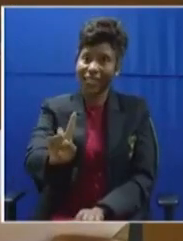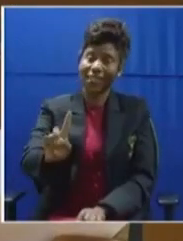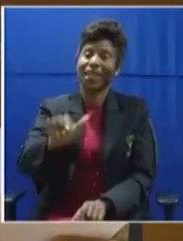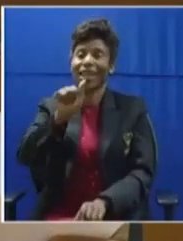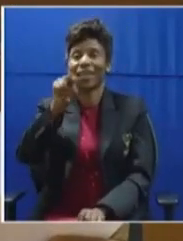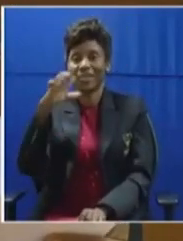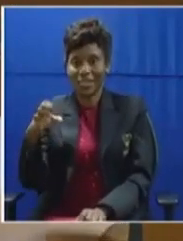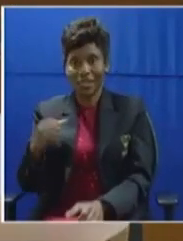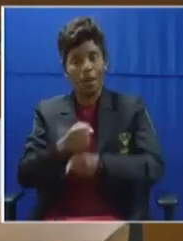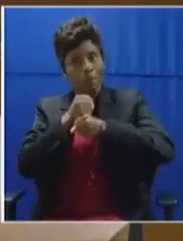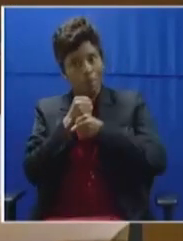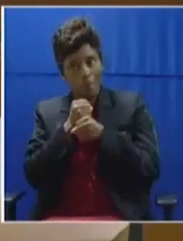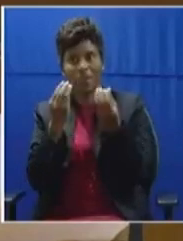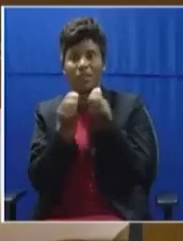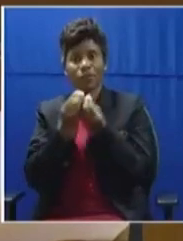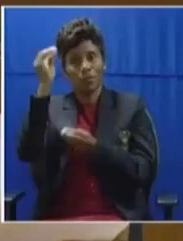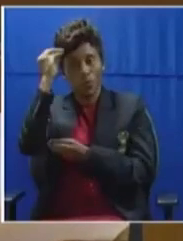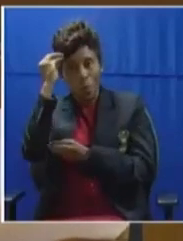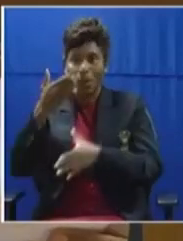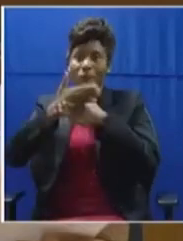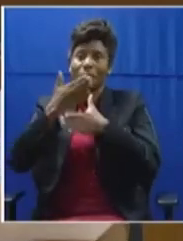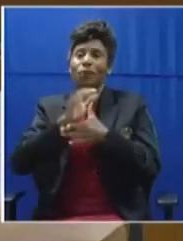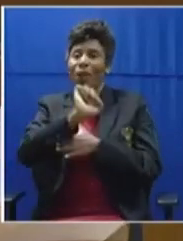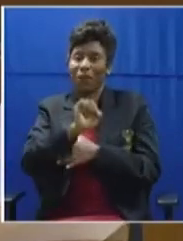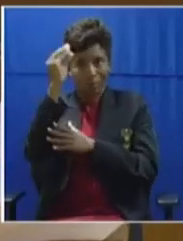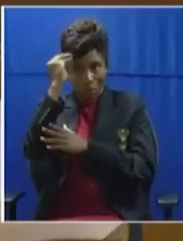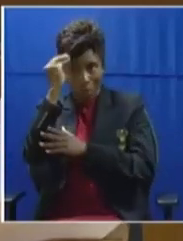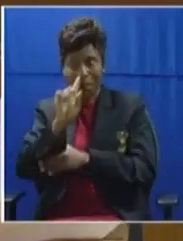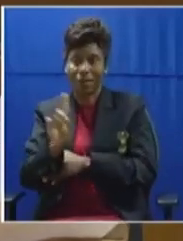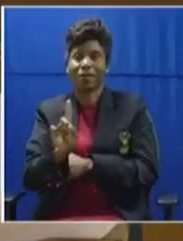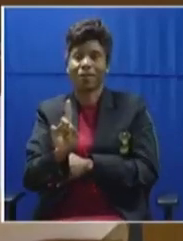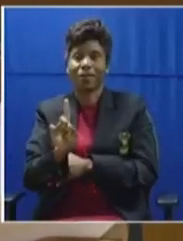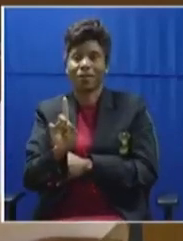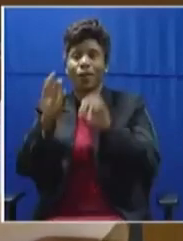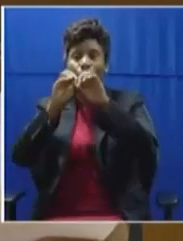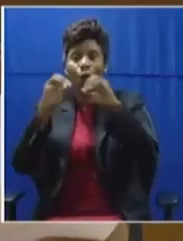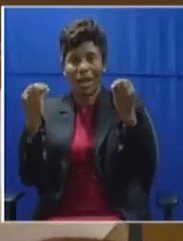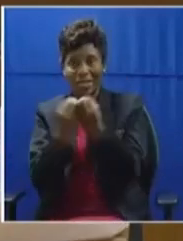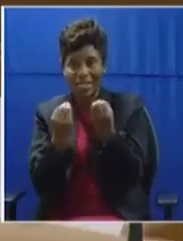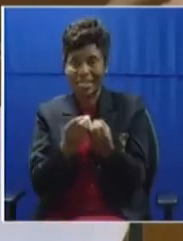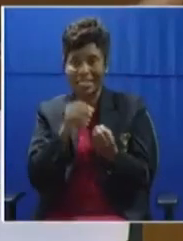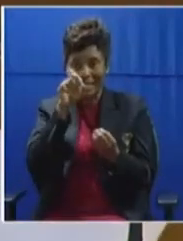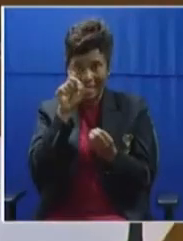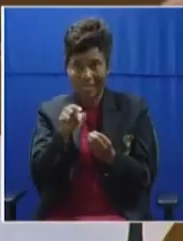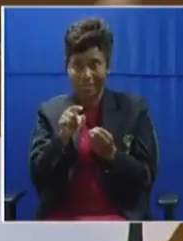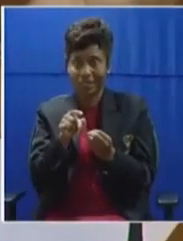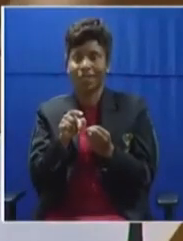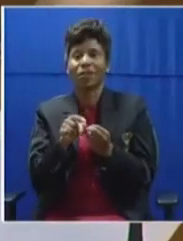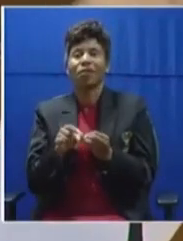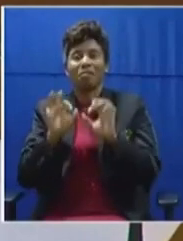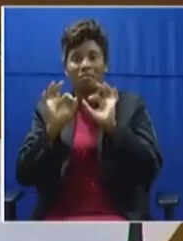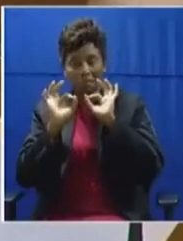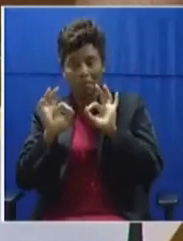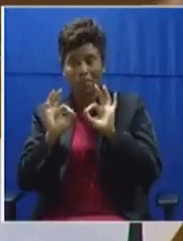wa sona, mokgotla wa modimo ba dimo le sechaba ka kakaretso. Le ske la khathatsa ka di modlare,